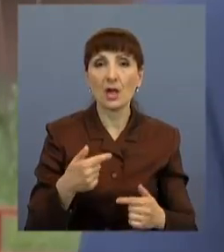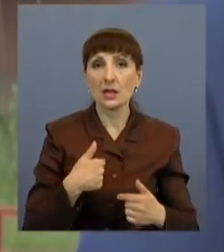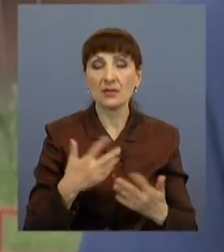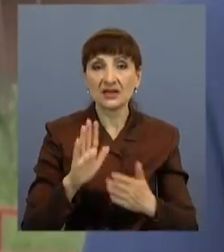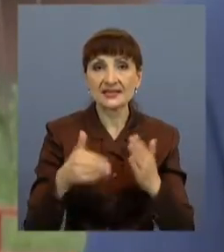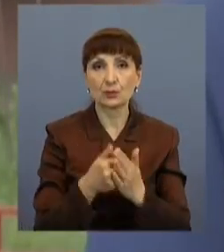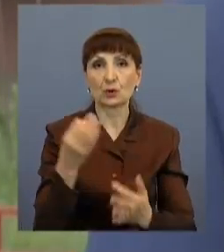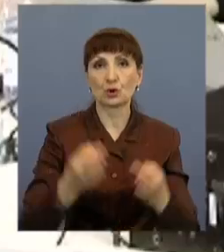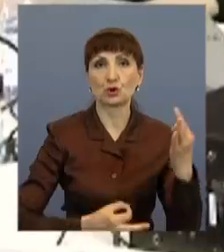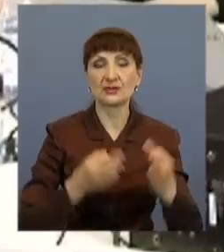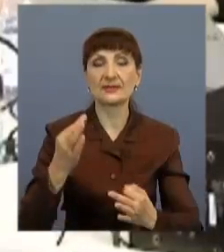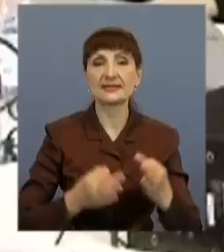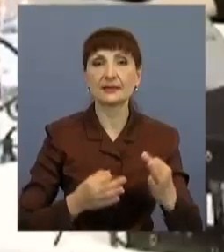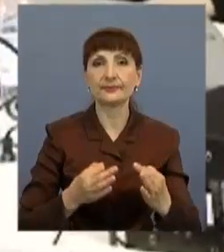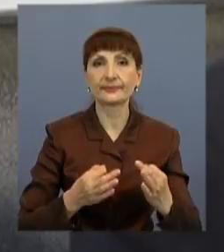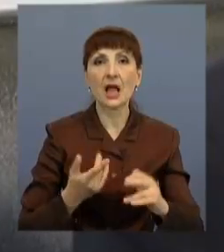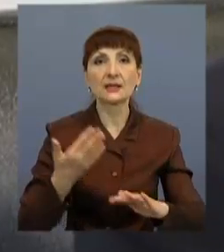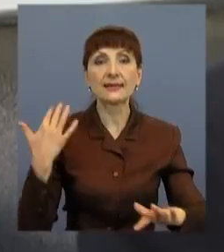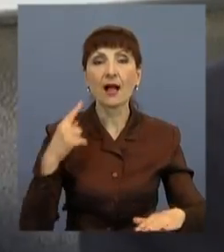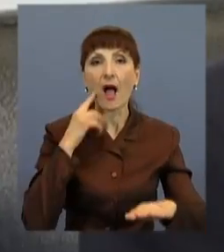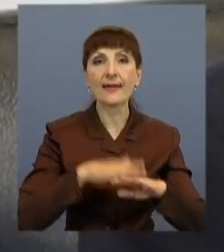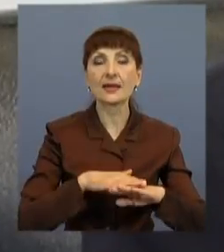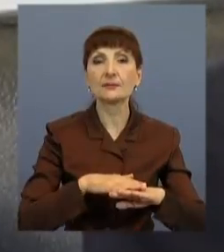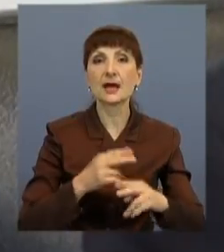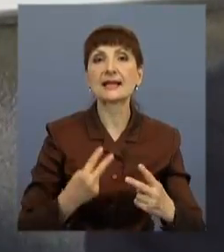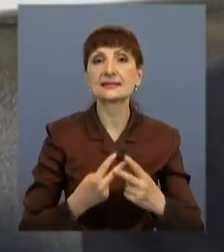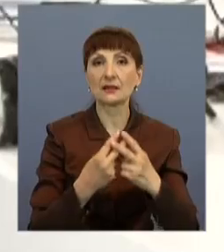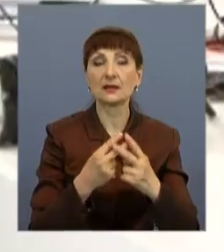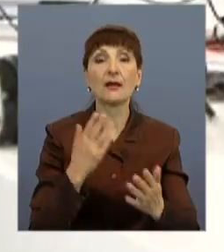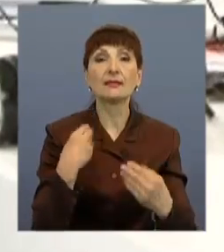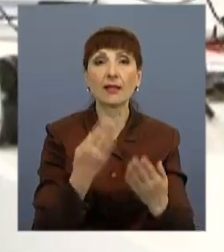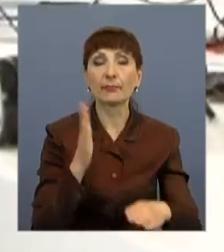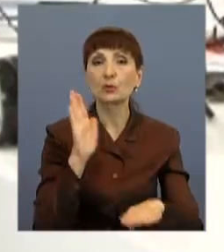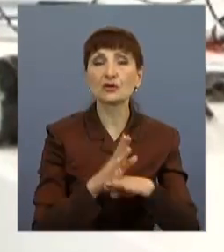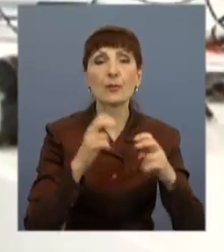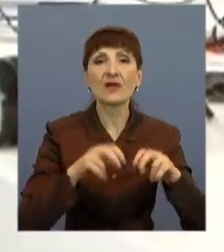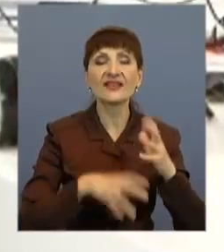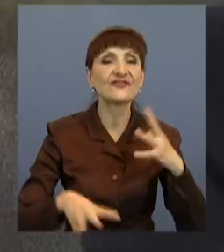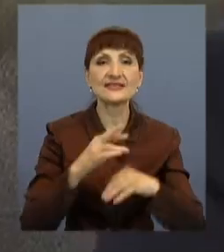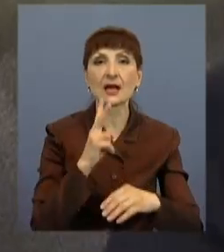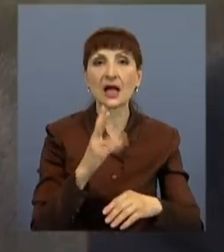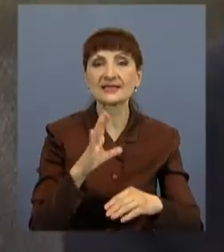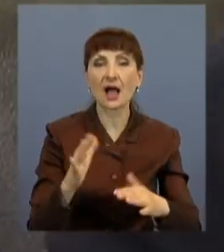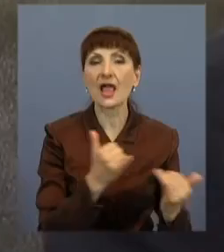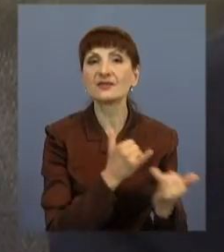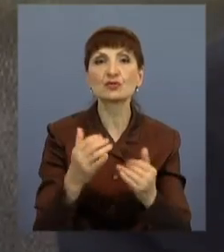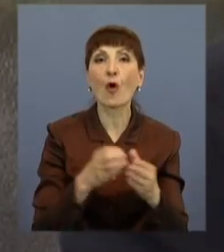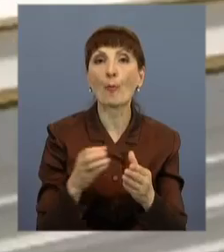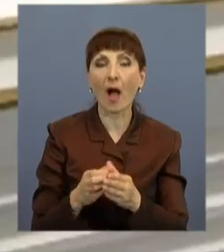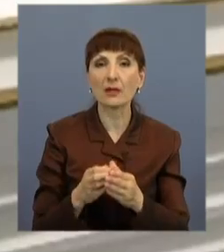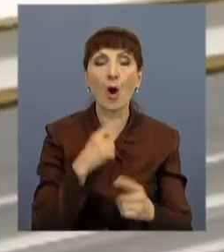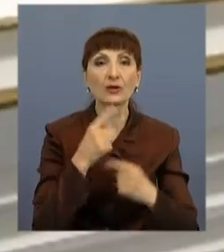до сих пор судимся. Буквально на днях аким столицы Асет Исекешев дал поручение проверить все КСК и обслуживающие компании.